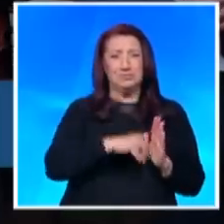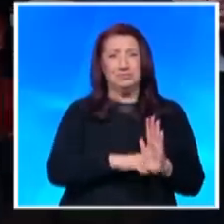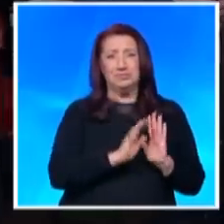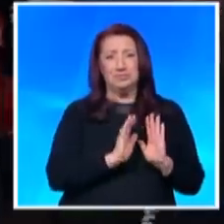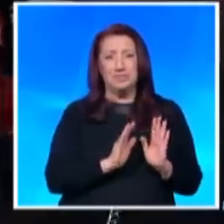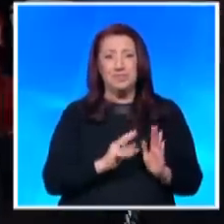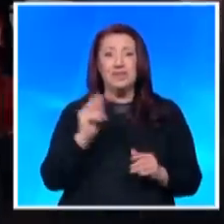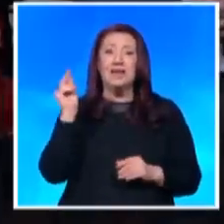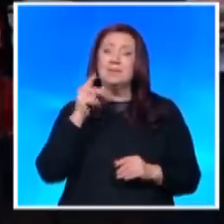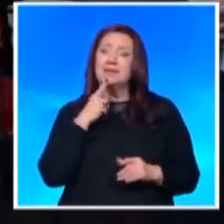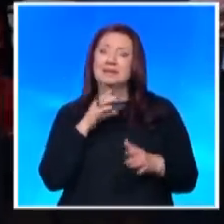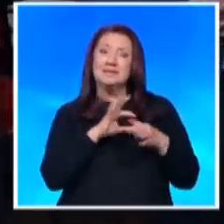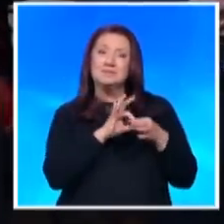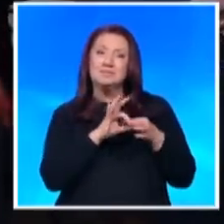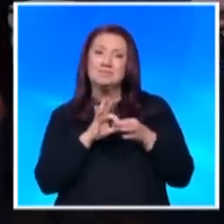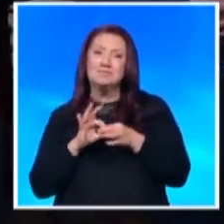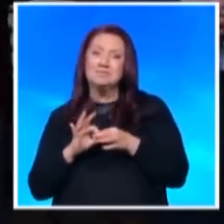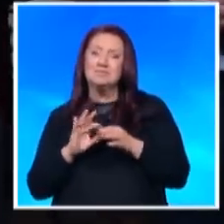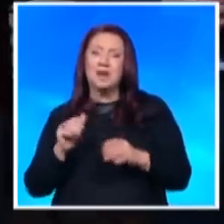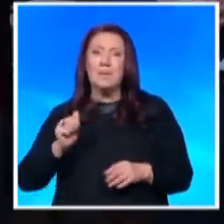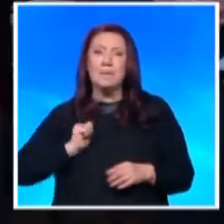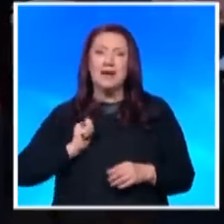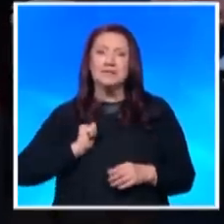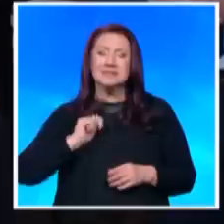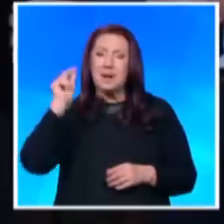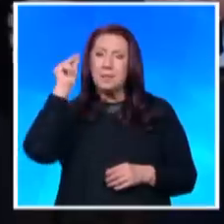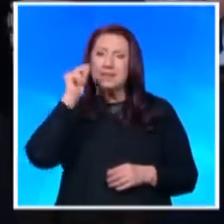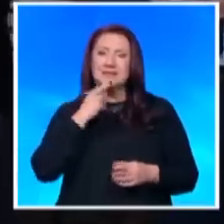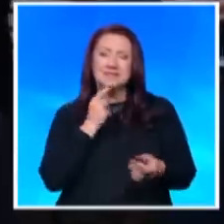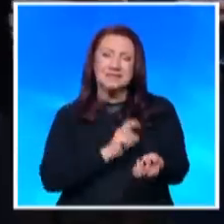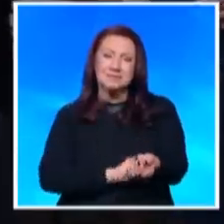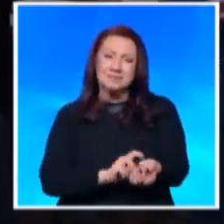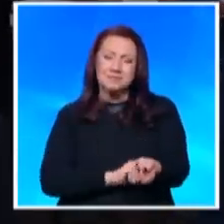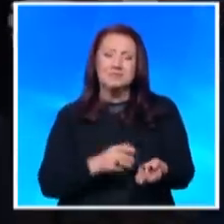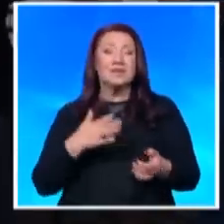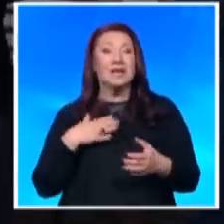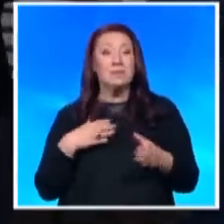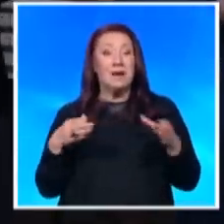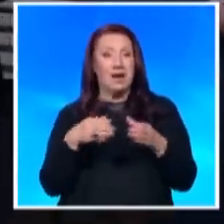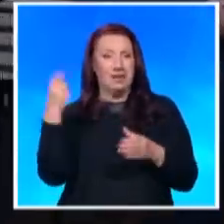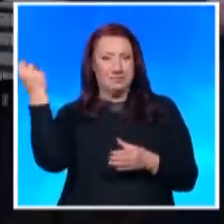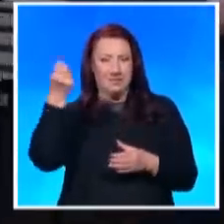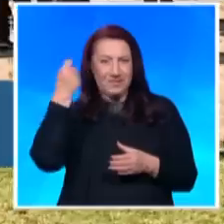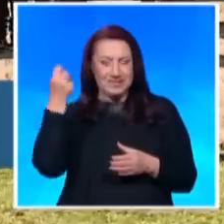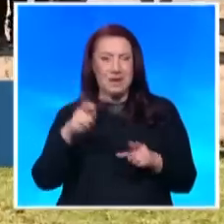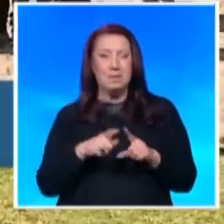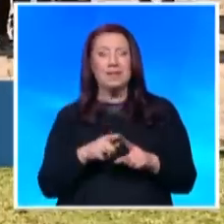своята идентичност, своите традиции, своята култура. Имат фолклорен ансамбъл, неделно